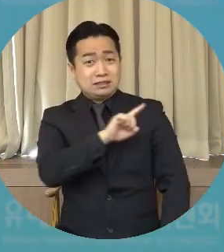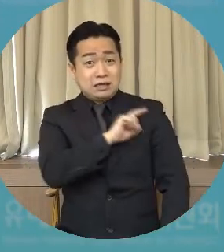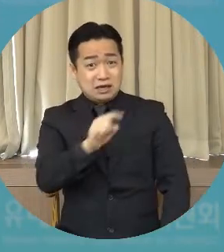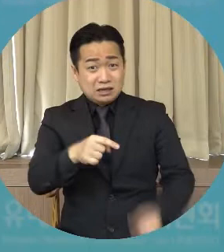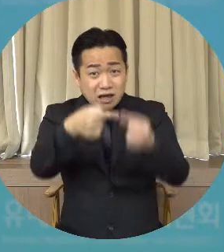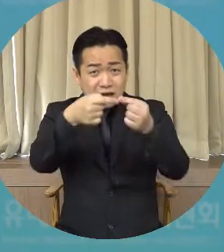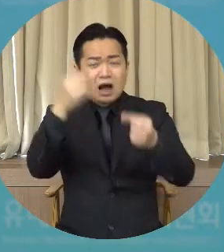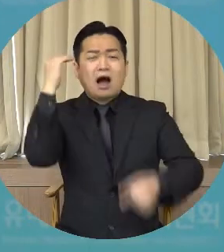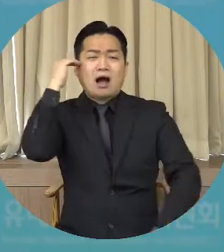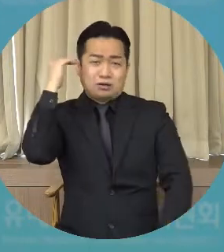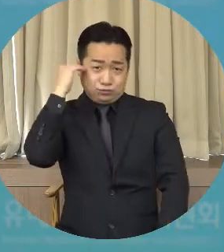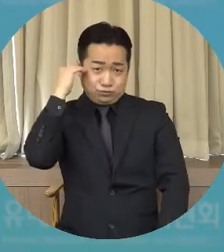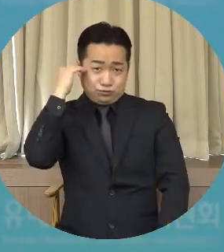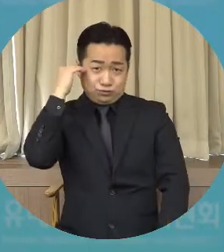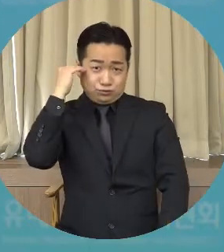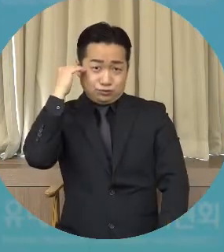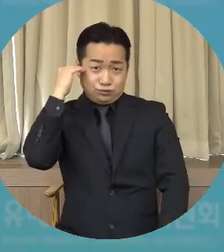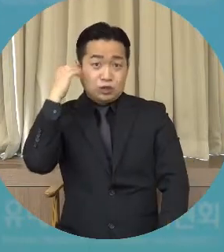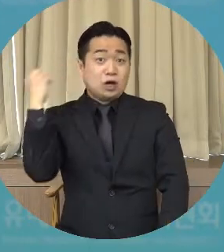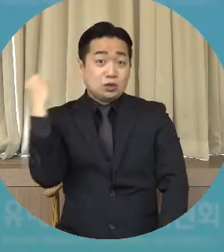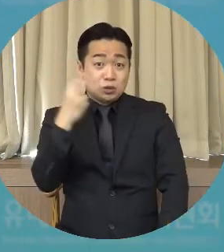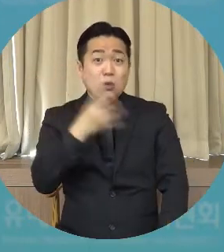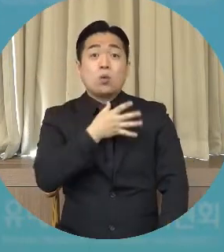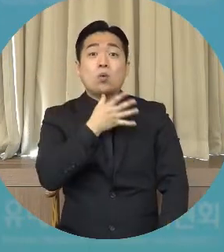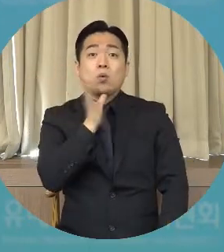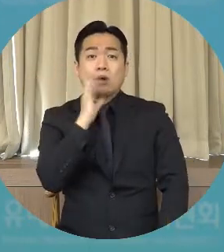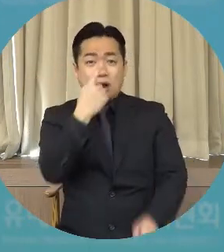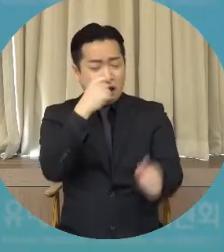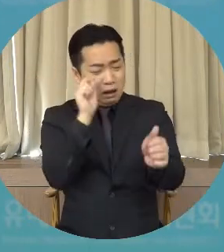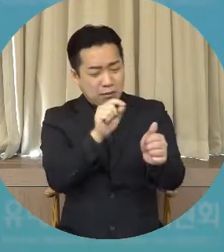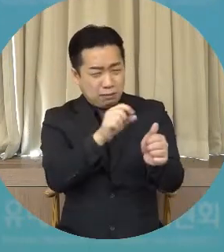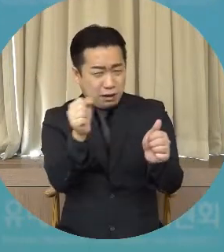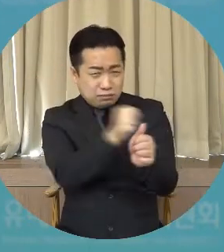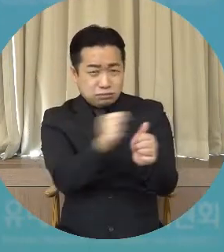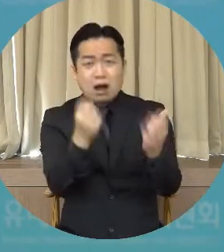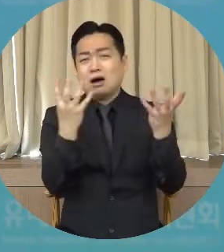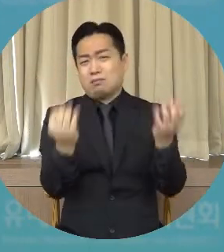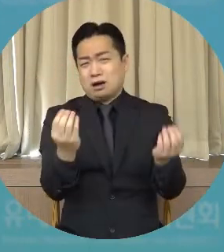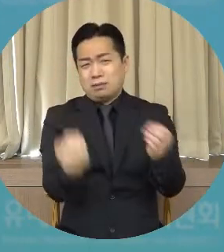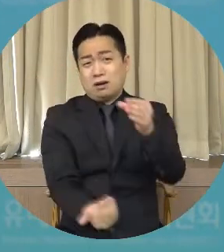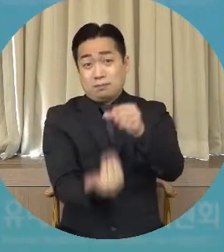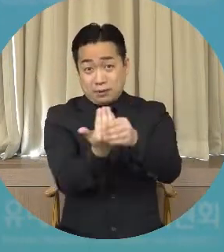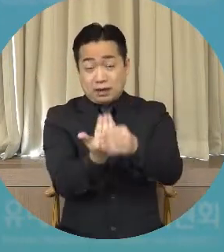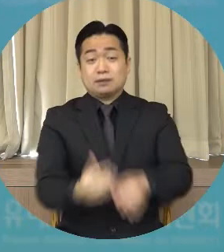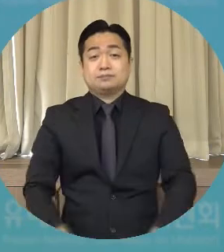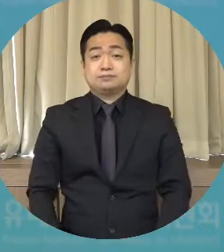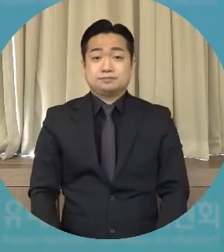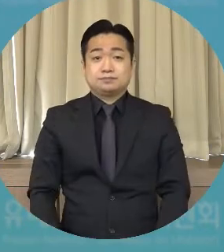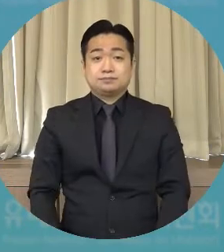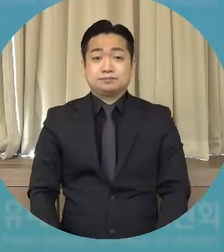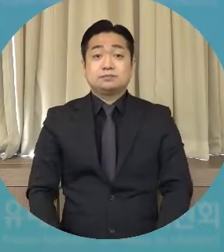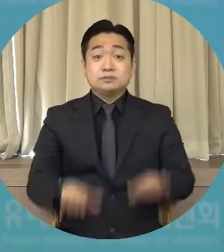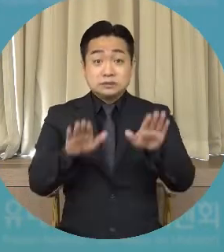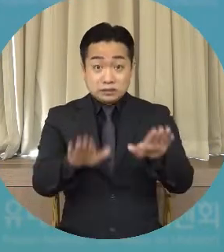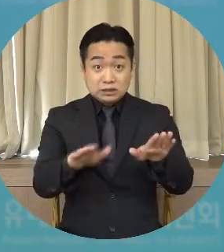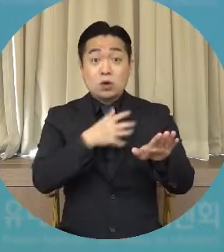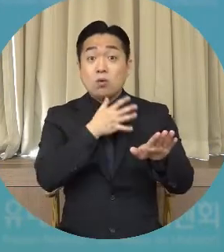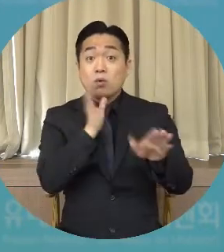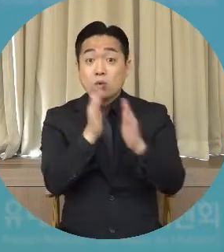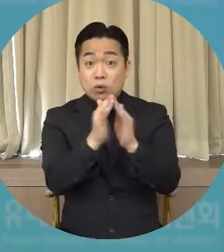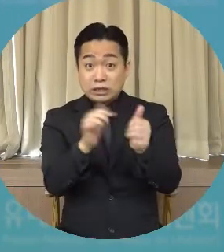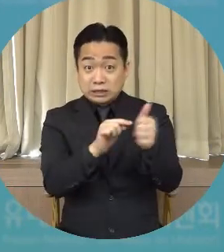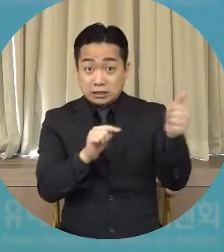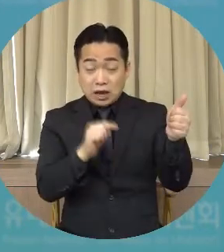높은 나라이며 노인 학대 사례도 매년 증가하고 있습니다. 이와 같이 노인은 한국